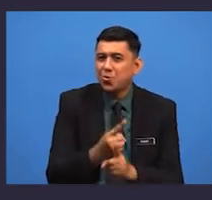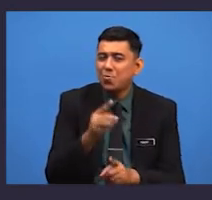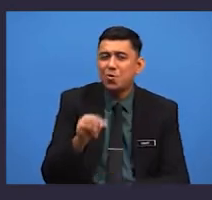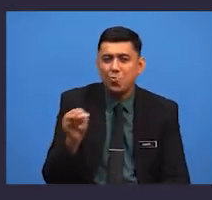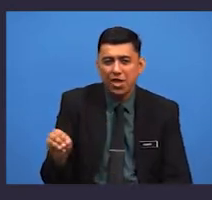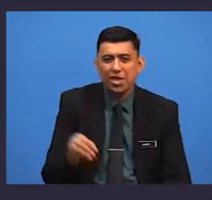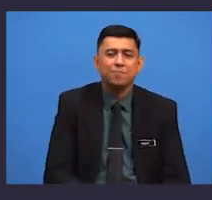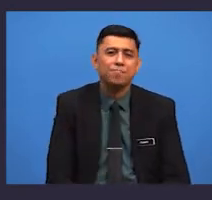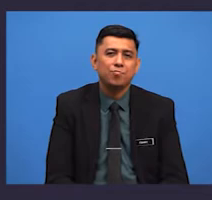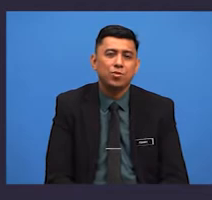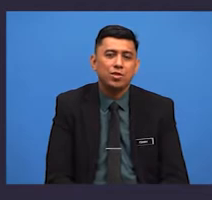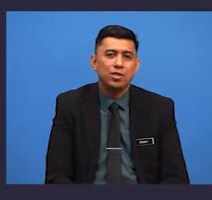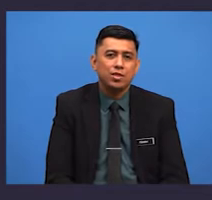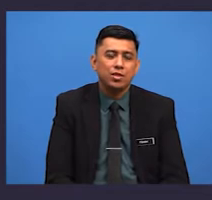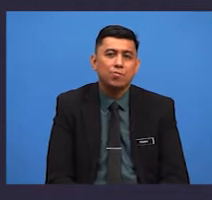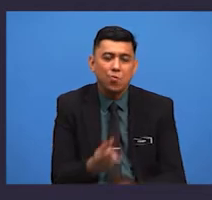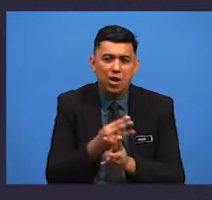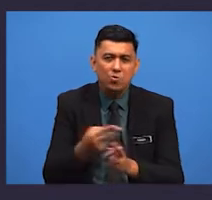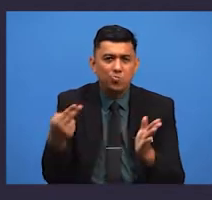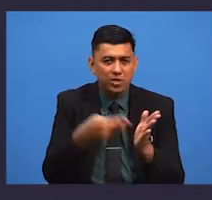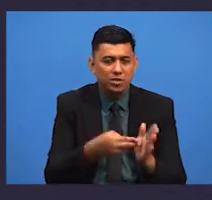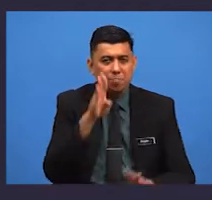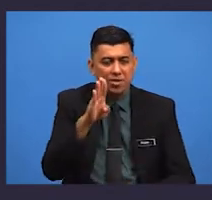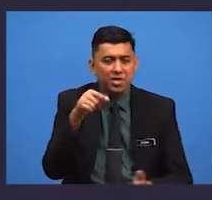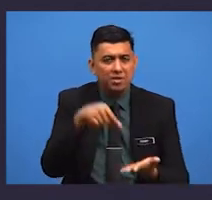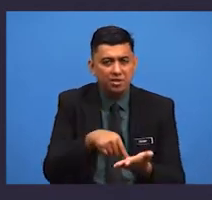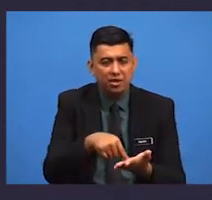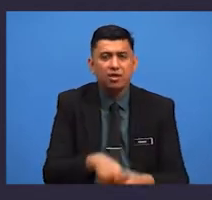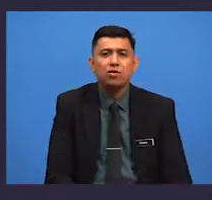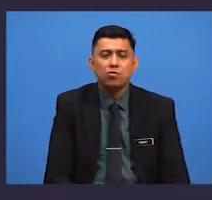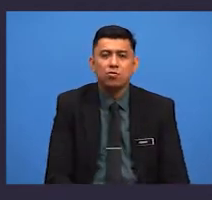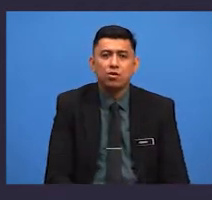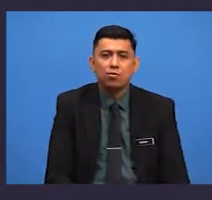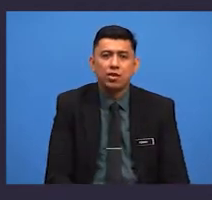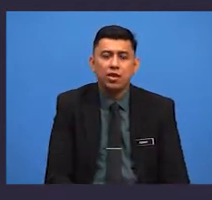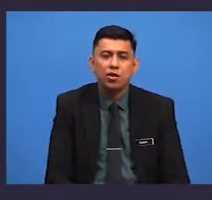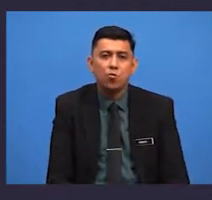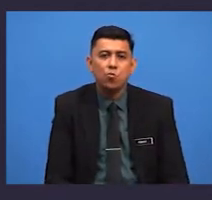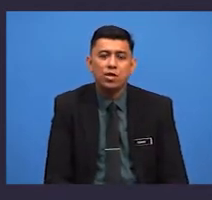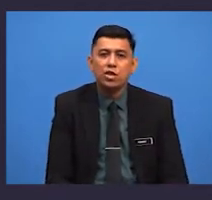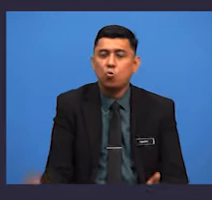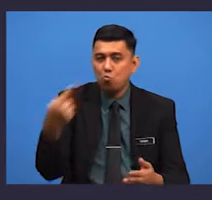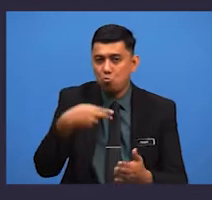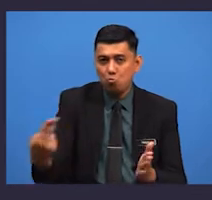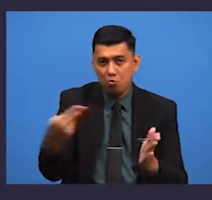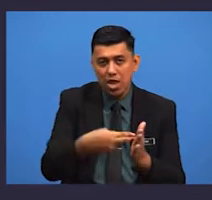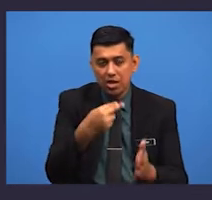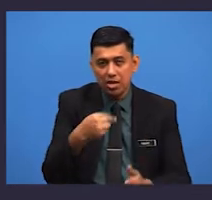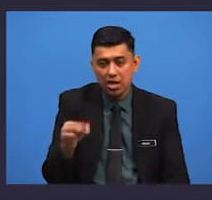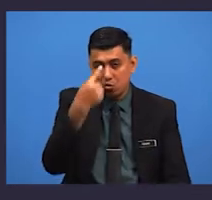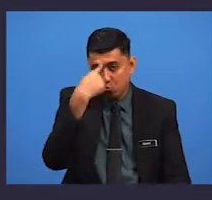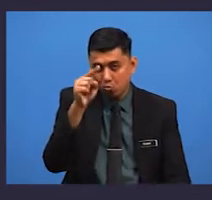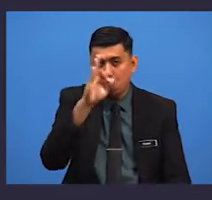Ya, betul murid-murid. Struktur kawalan ulangan B ini adalah struktur kawalan